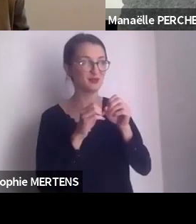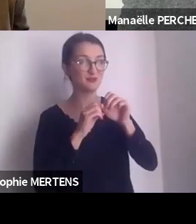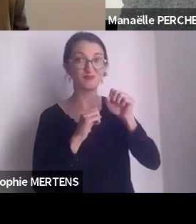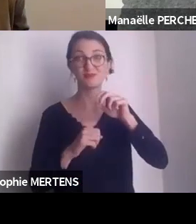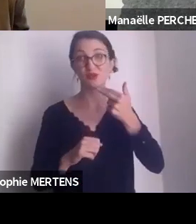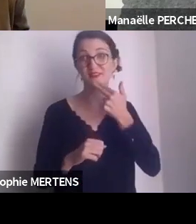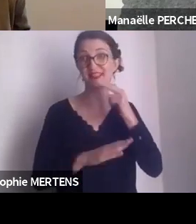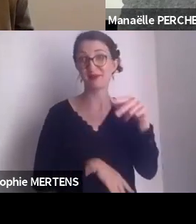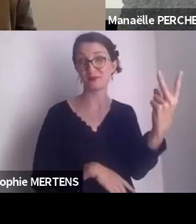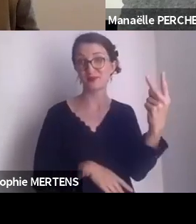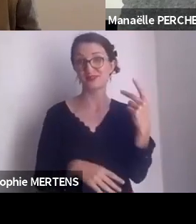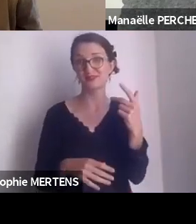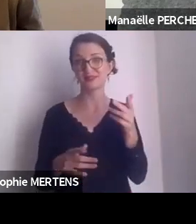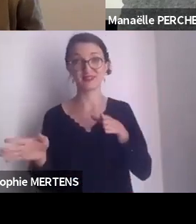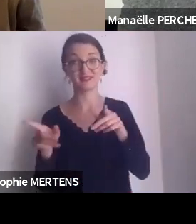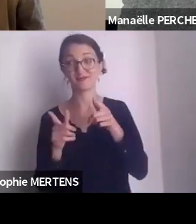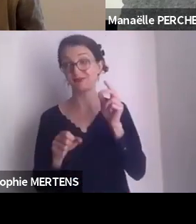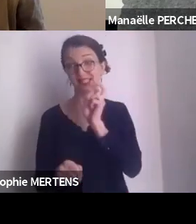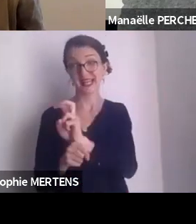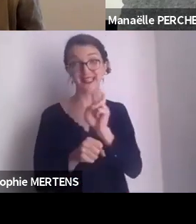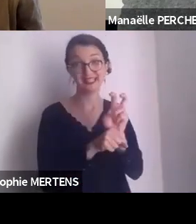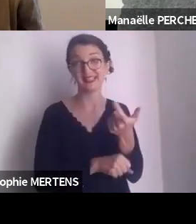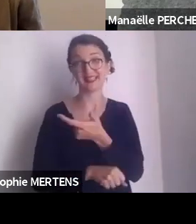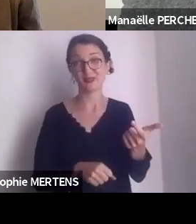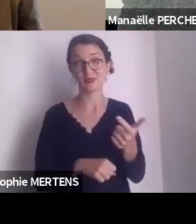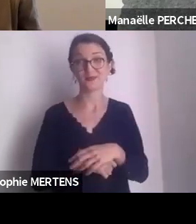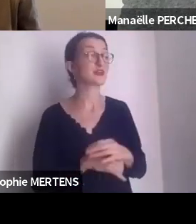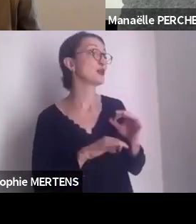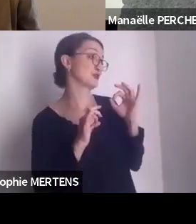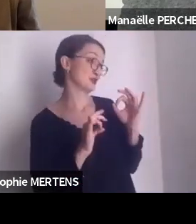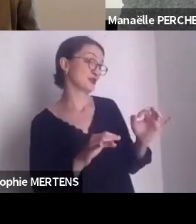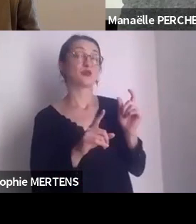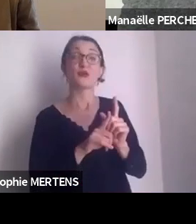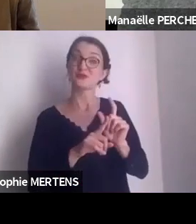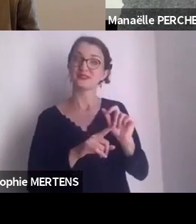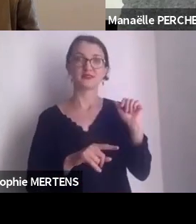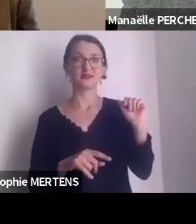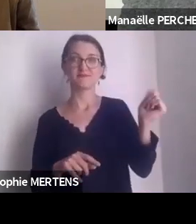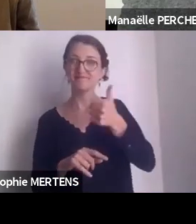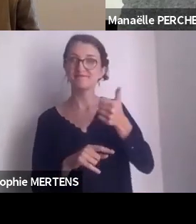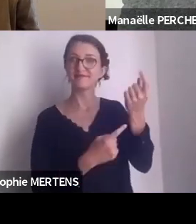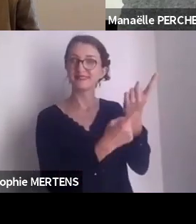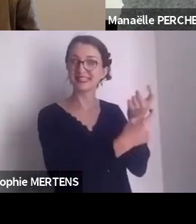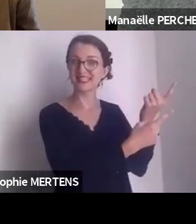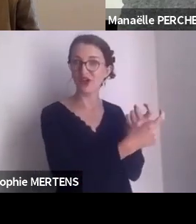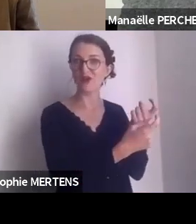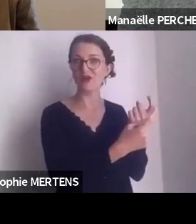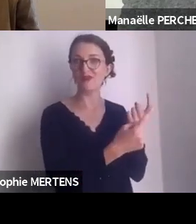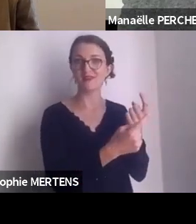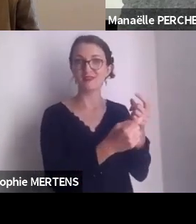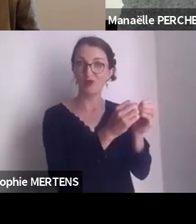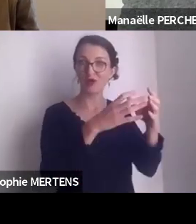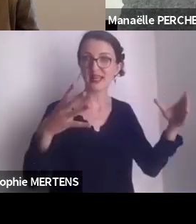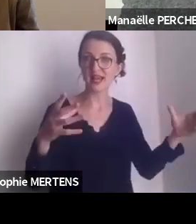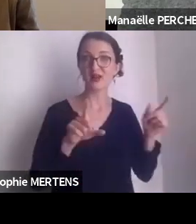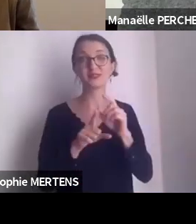Donc on va encore élargir notre type de clientèle. Voilà, puis on a fait modifier notre CRM. Enfin, ça nous a quand même,